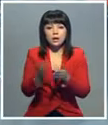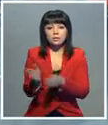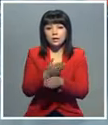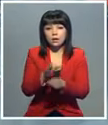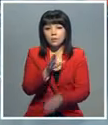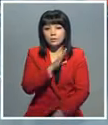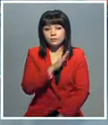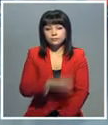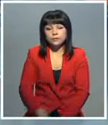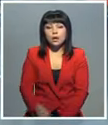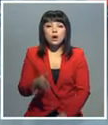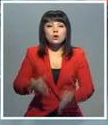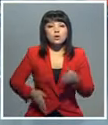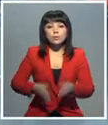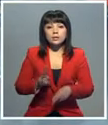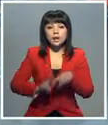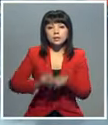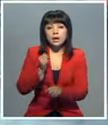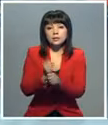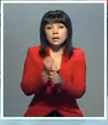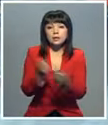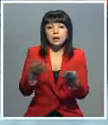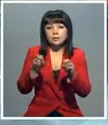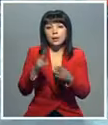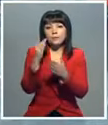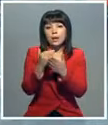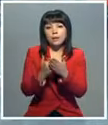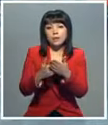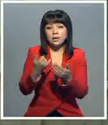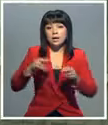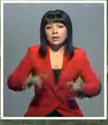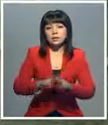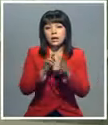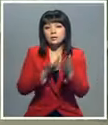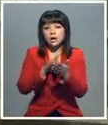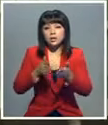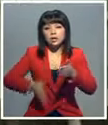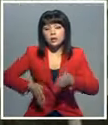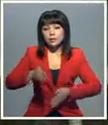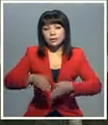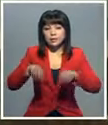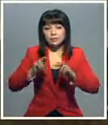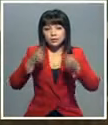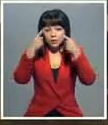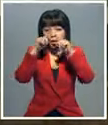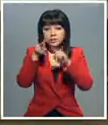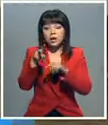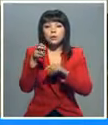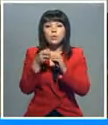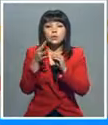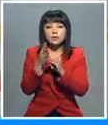Роботтарды құрастыру және оларды белгілі бір іс-қимылдарды орындауға программалау. Бүгін Астанада робототехника 2014 республикалық